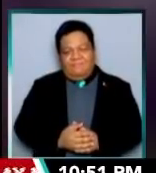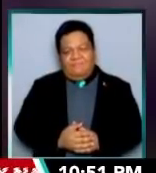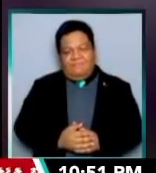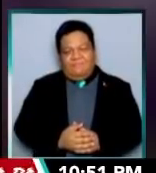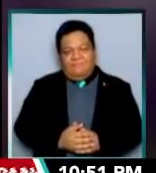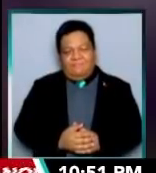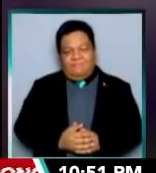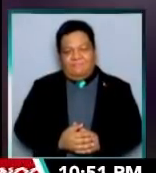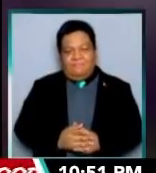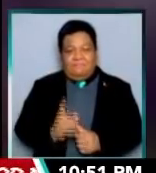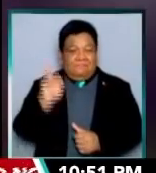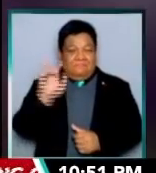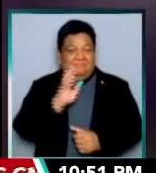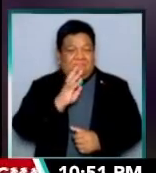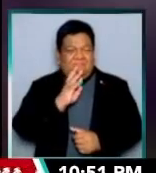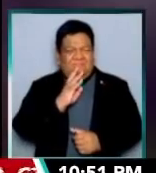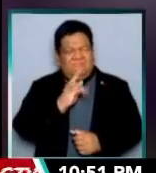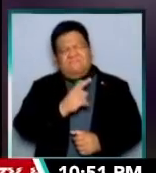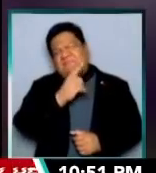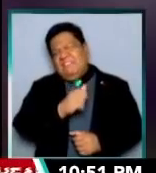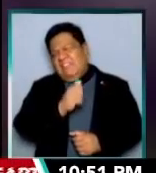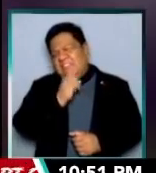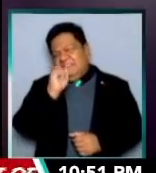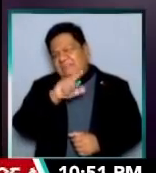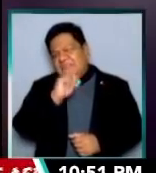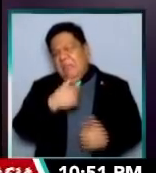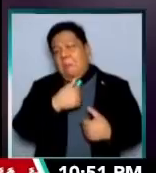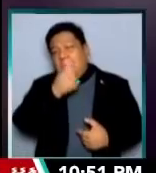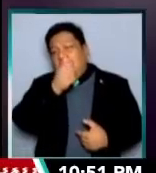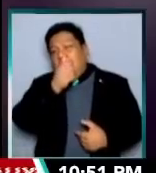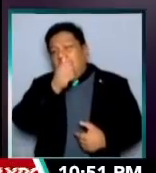Ay, nyako naman si ate. Meron pang shaker-shaker.